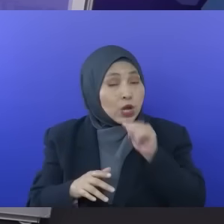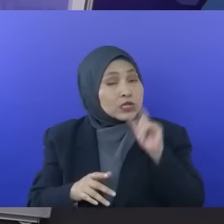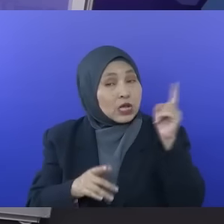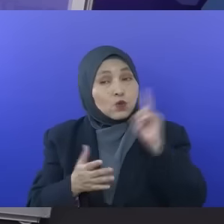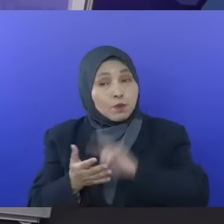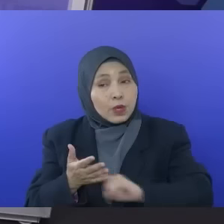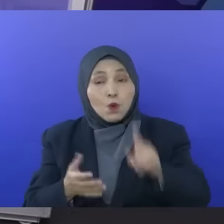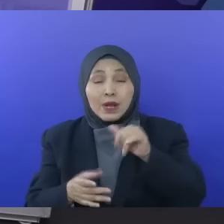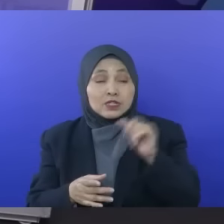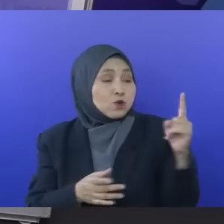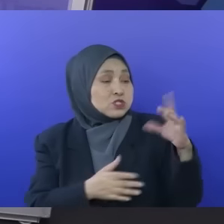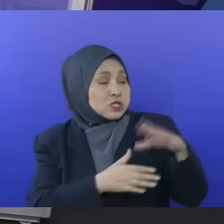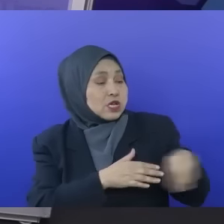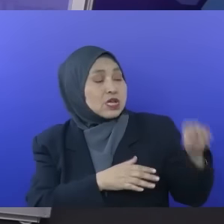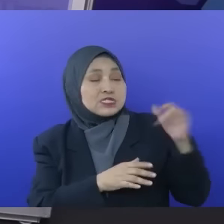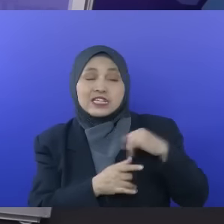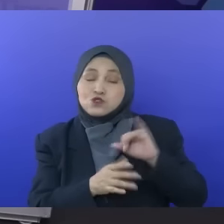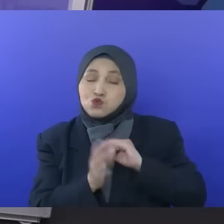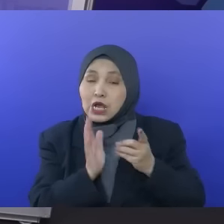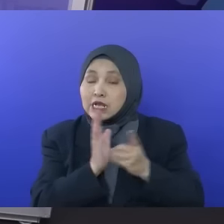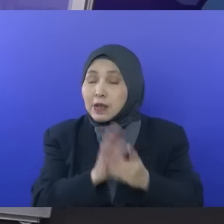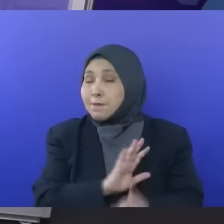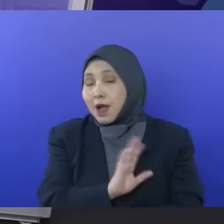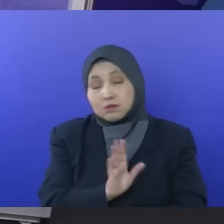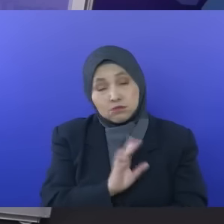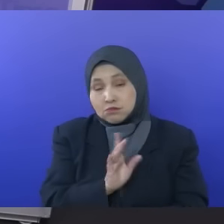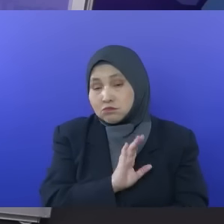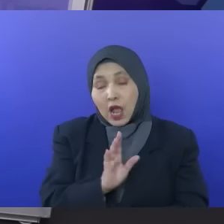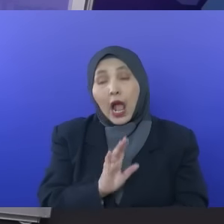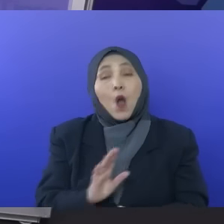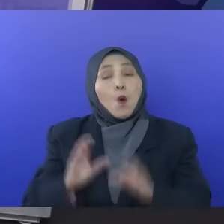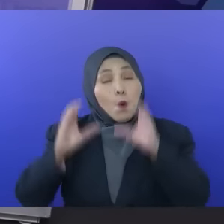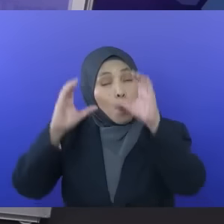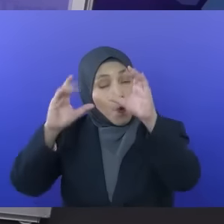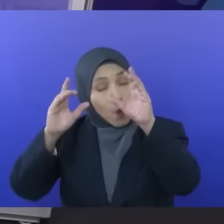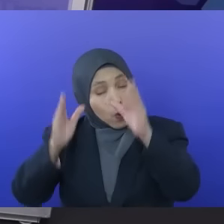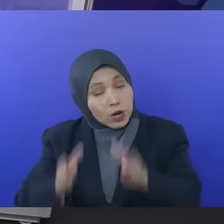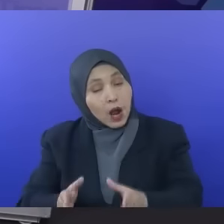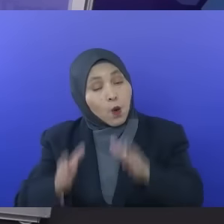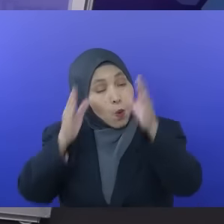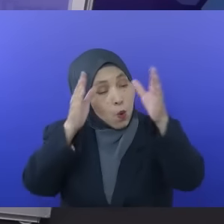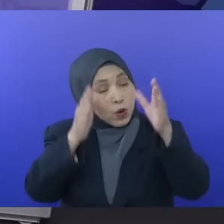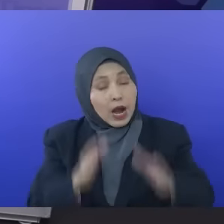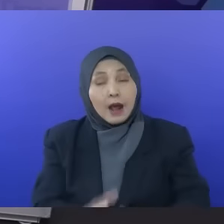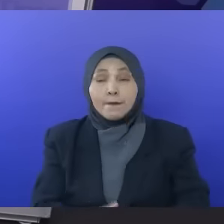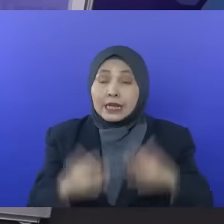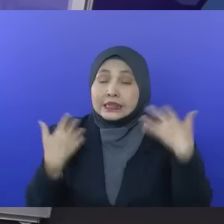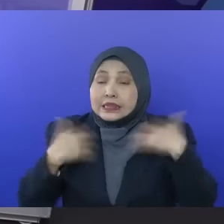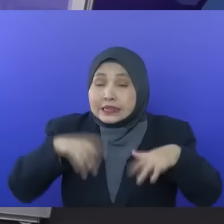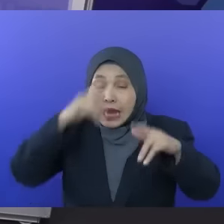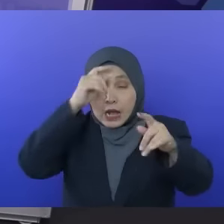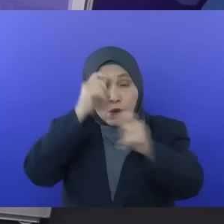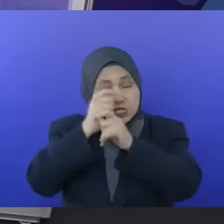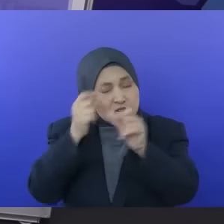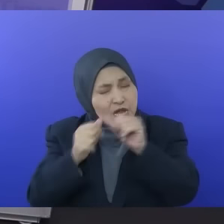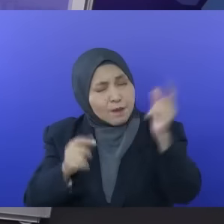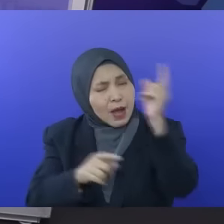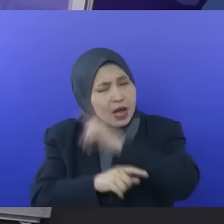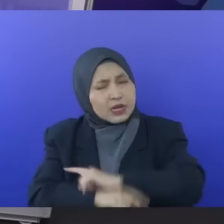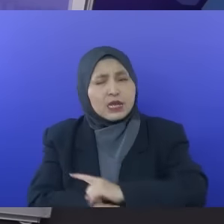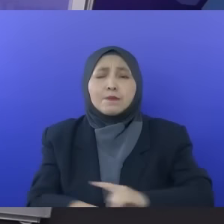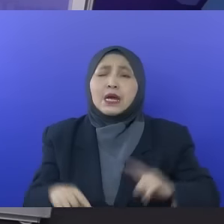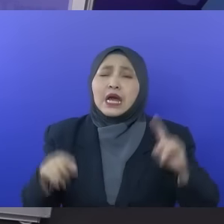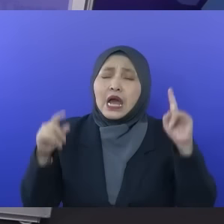masuk singkit dalam tabung Oh Saidah infaq bukan ya ciri orang bertakwa setiap hari beriman setiap hari mendirikan salat setiap